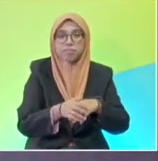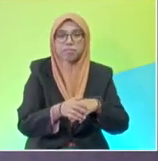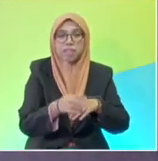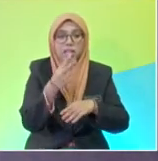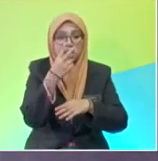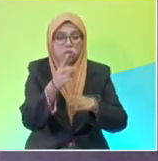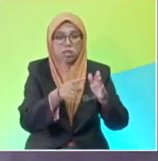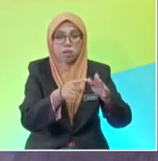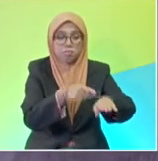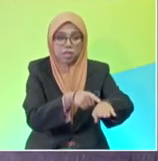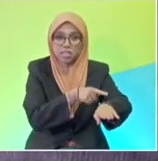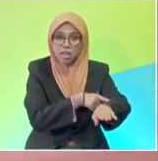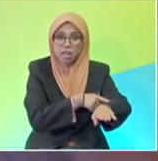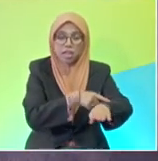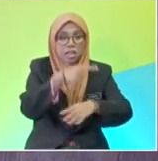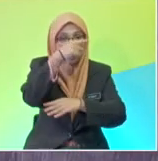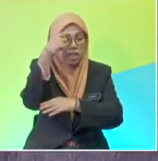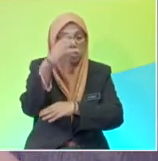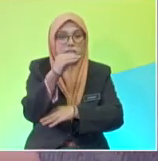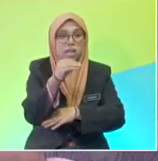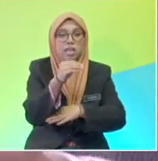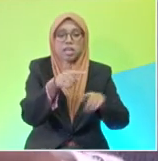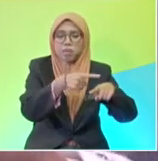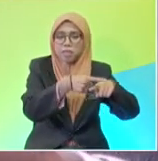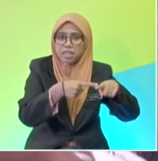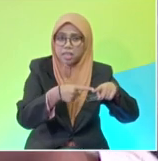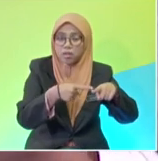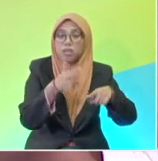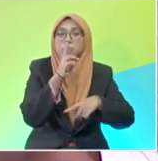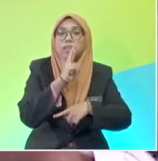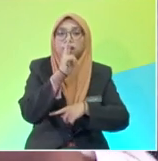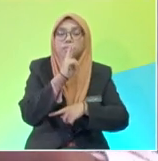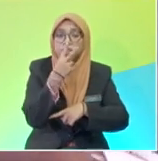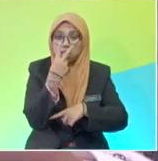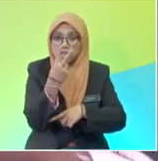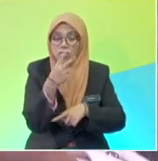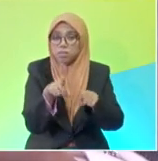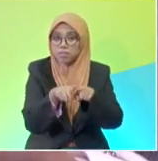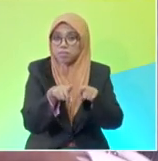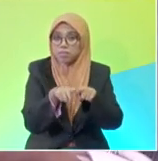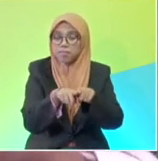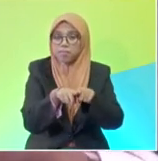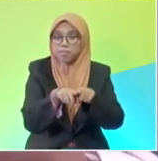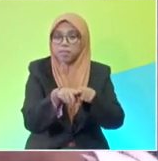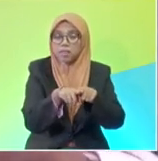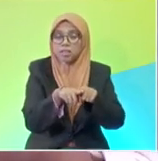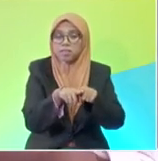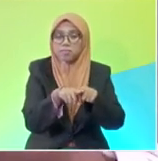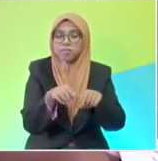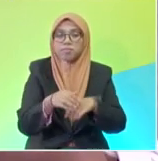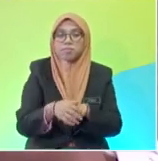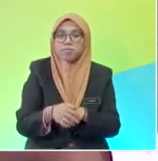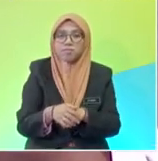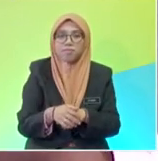merah. Ianya berlainan setiap jam berlainan. Tapi untuk jam cikgu ni kita tengok sama-sama, jarum panjang berwarna merah dan jarum